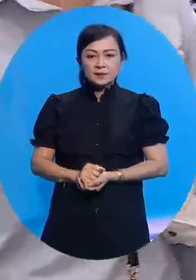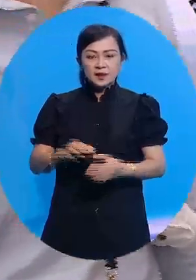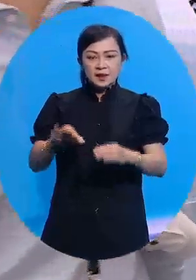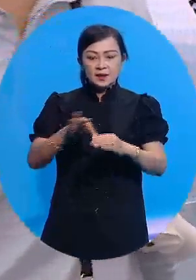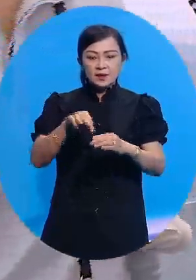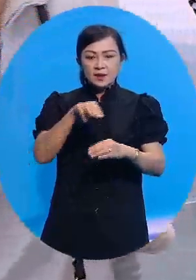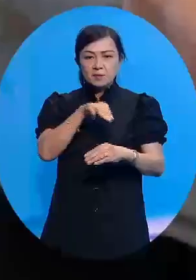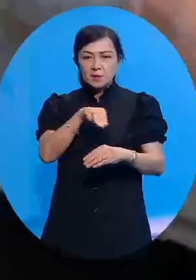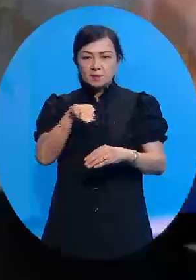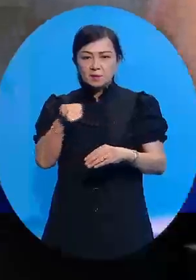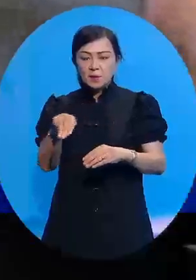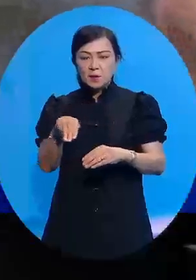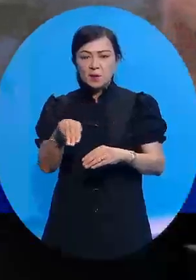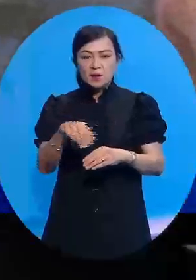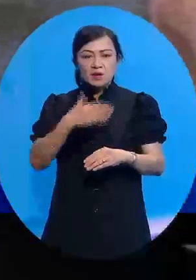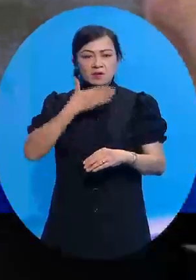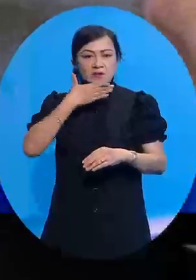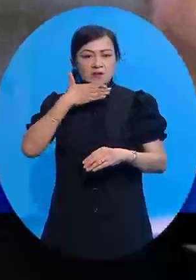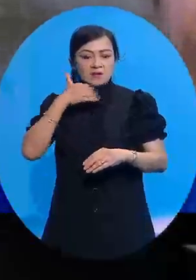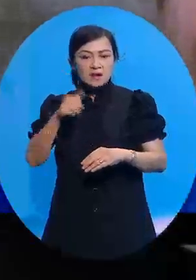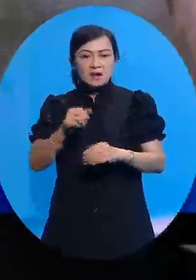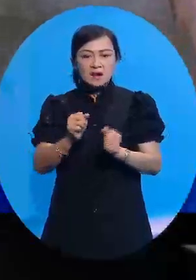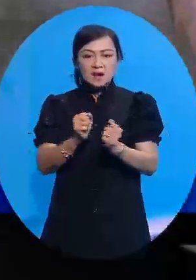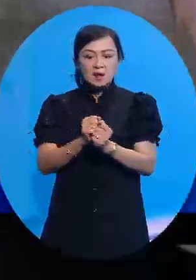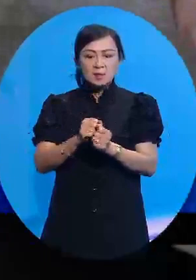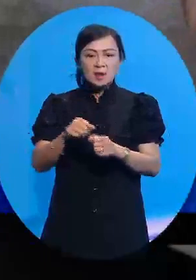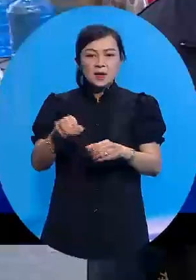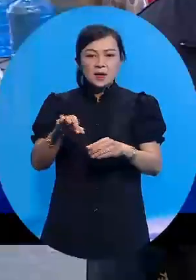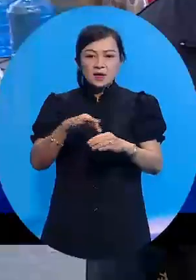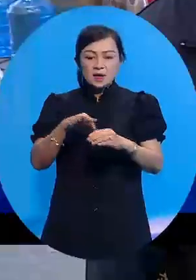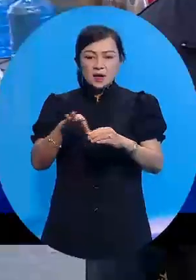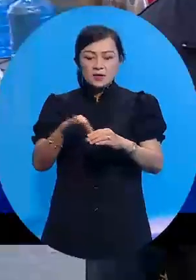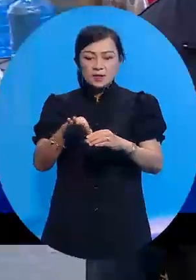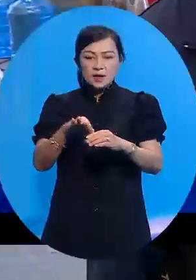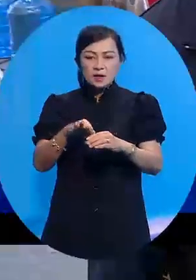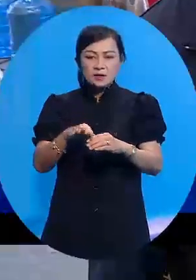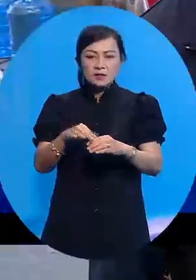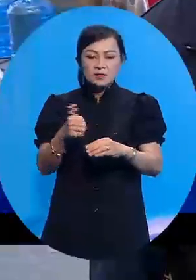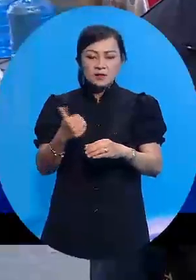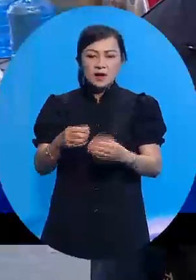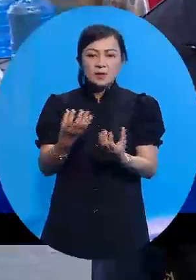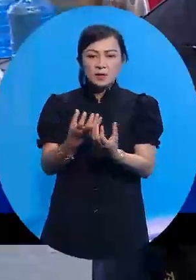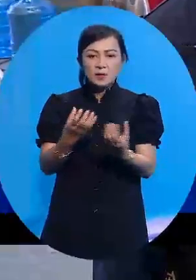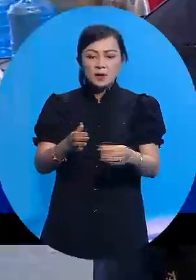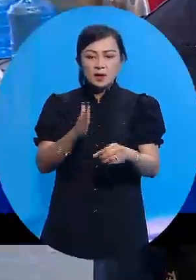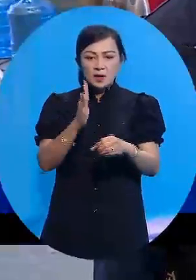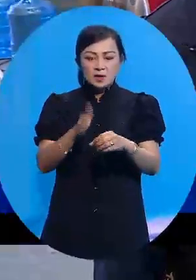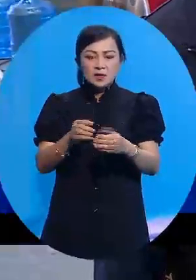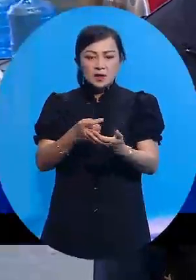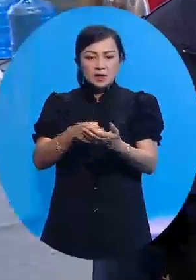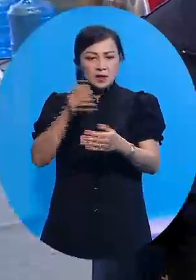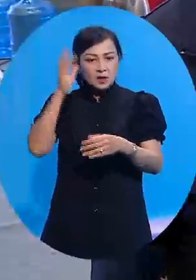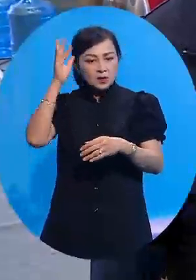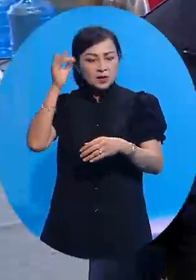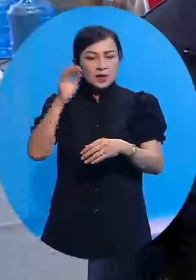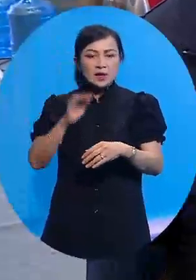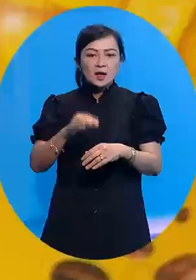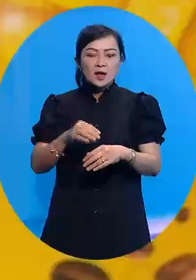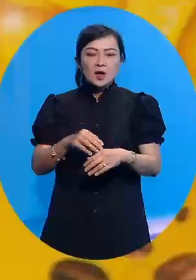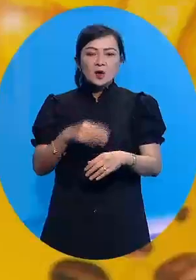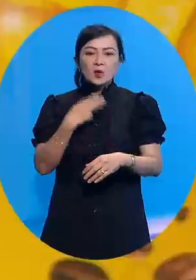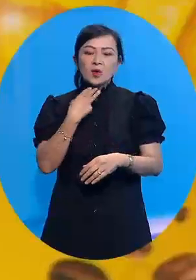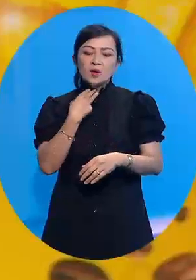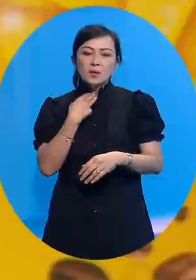Cà phê Midmore độc đáo bởi sự kết hợp giữa cà phê nguyên chất và các loại nông sản như dừa, đậu xanh, bạc hà hay khoai